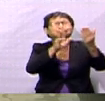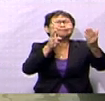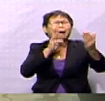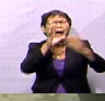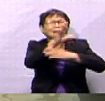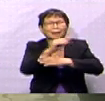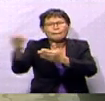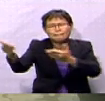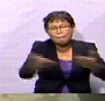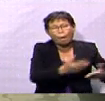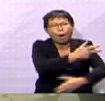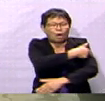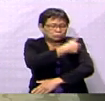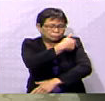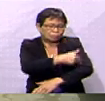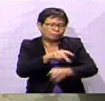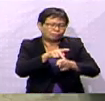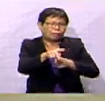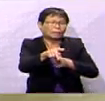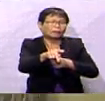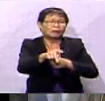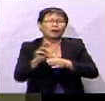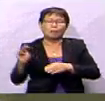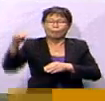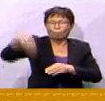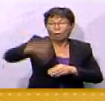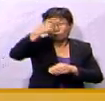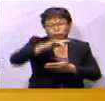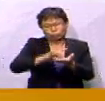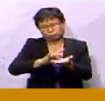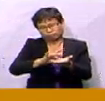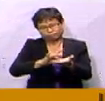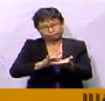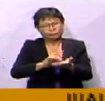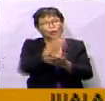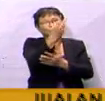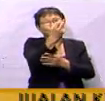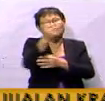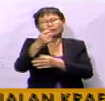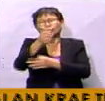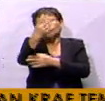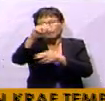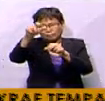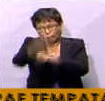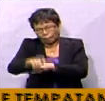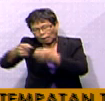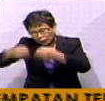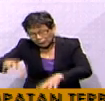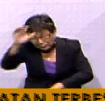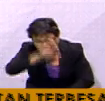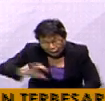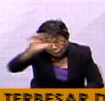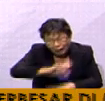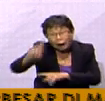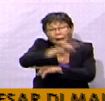dan dibawa ke Hospital Pakar Sultanah Fatimah Muar untuk rawatan lanjut. 12 kru masih lagi hilang. Pencarian yang masuk